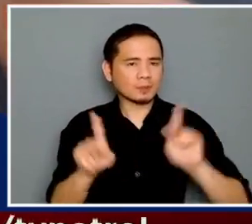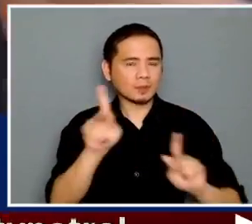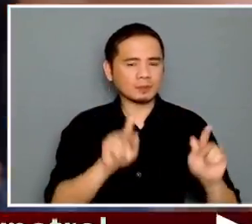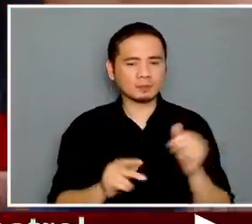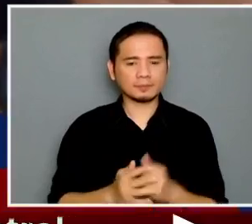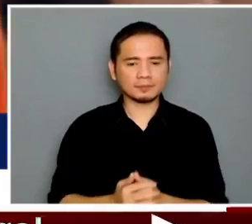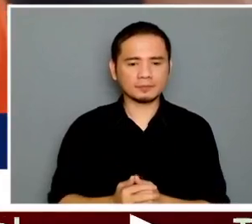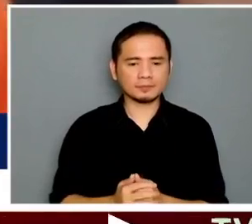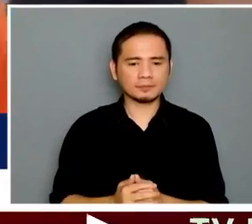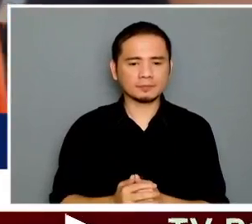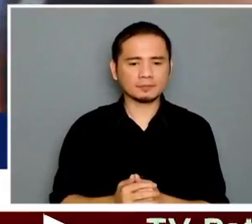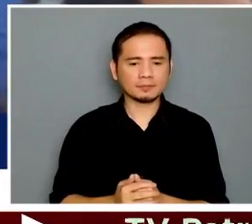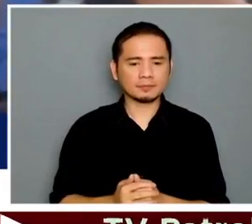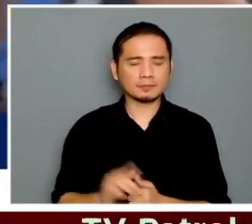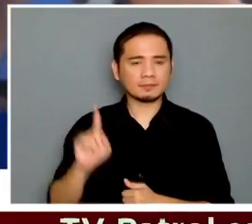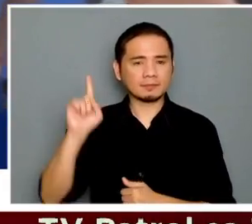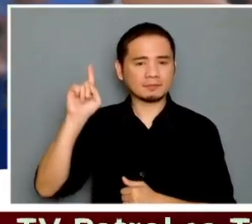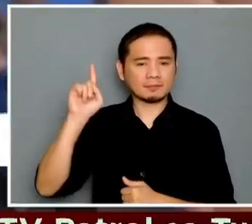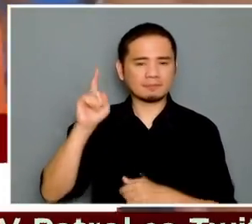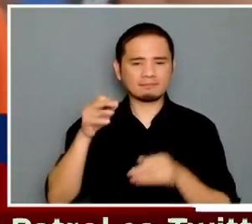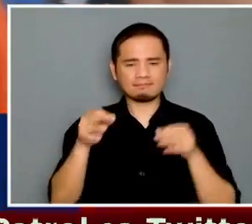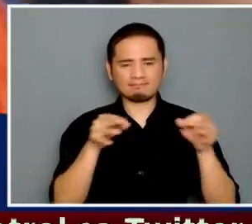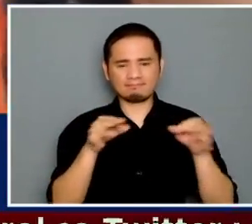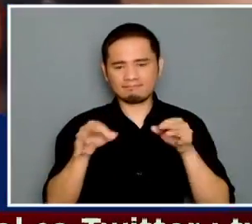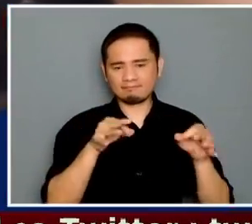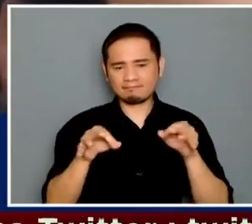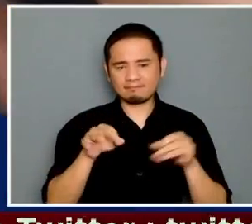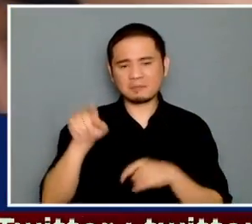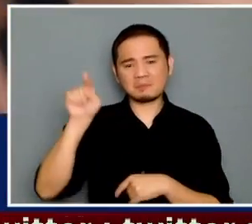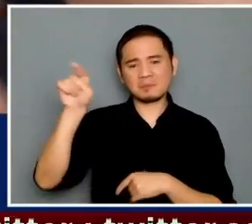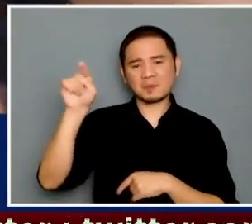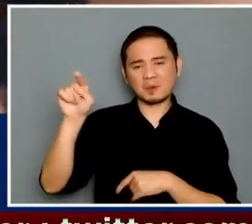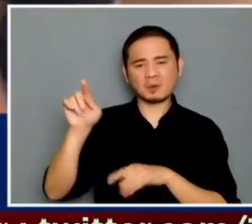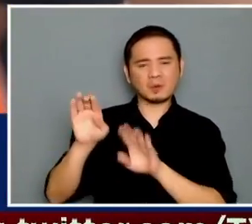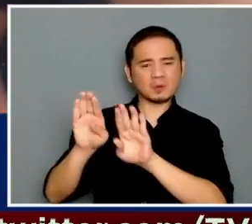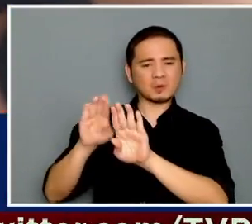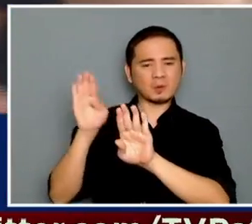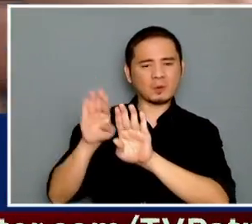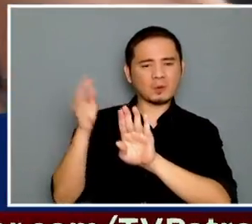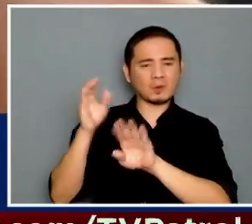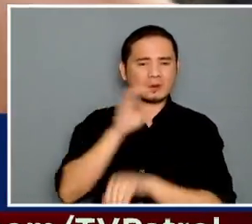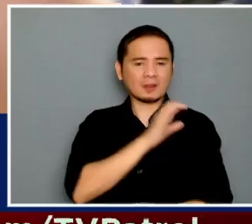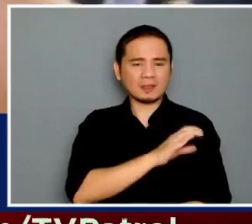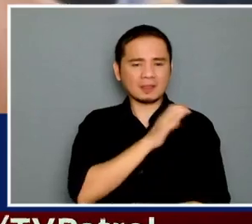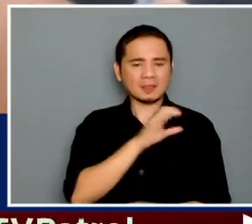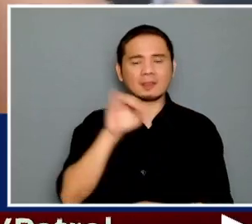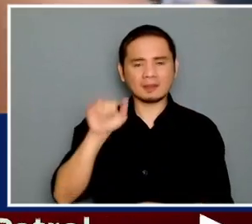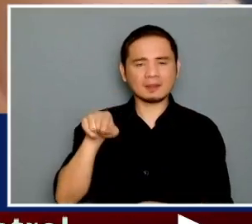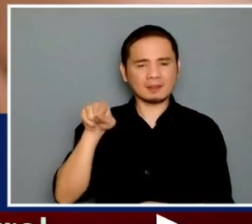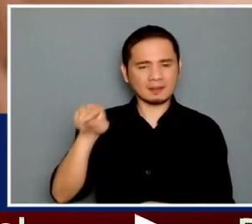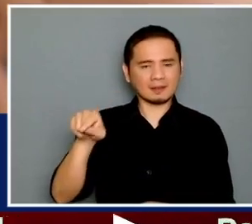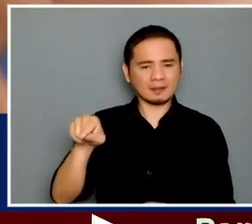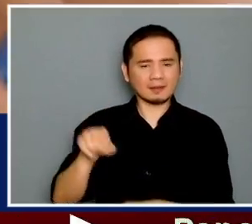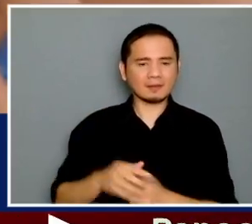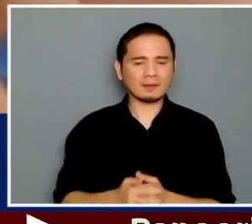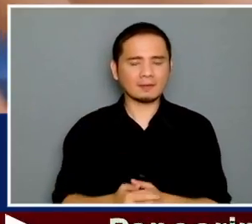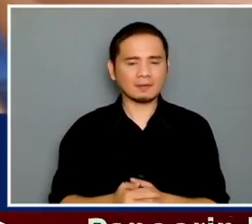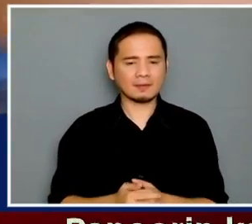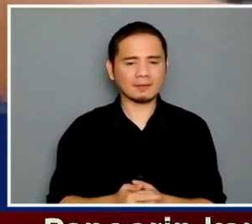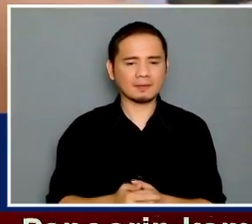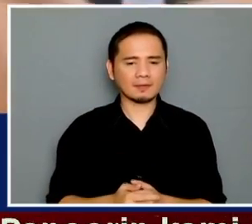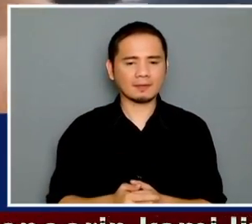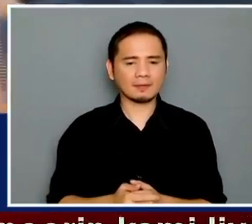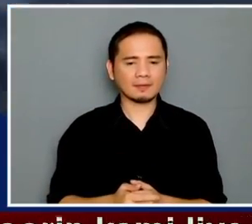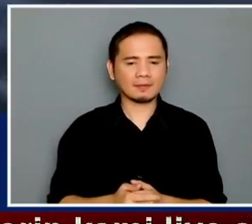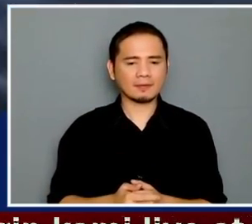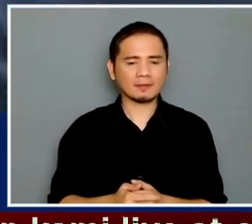nandun mismo sa may pilko. Ito, pinto. Bali, pagkagaling natin ng RDC